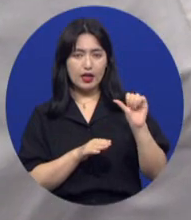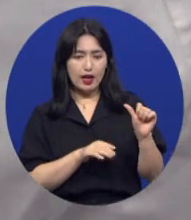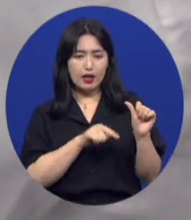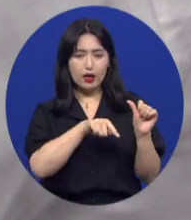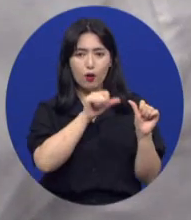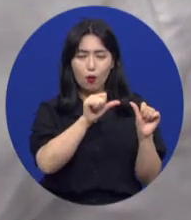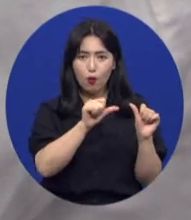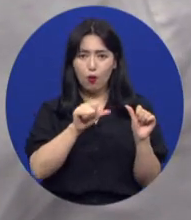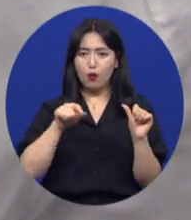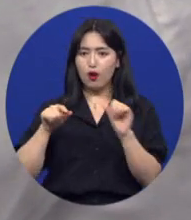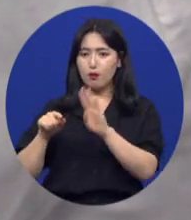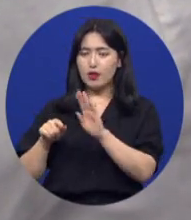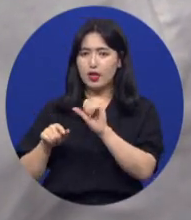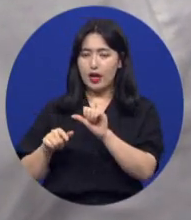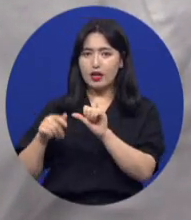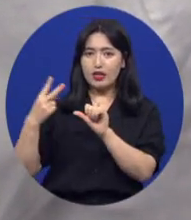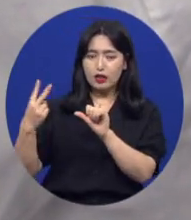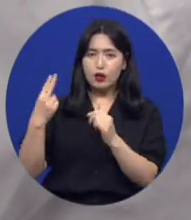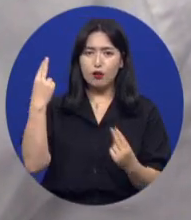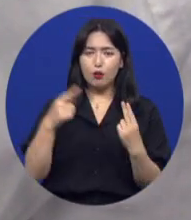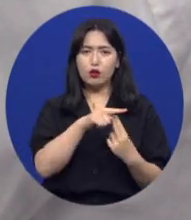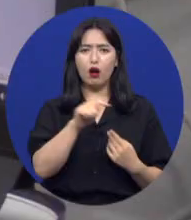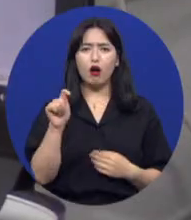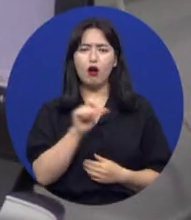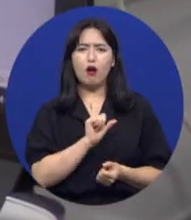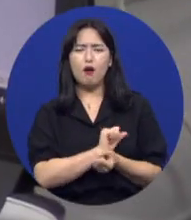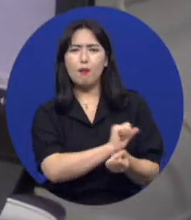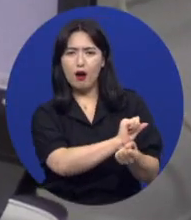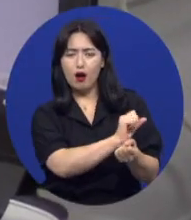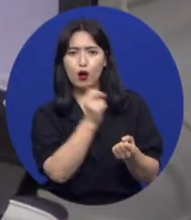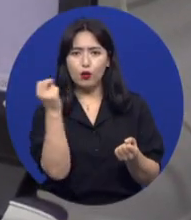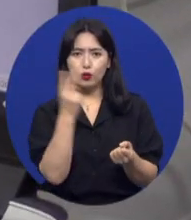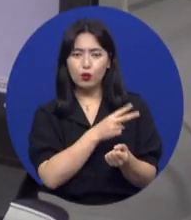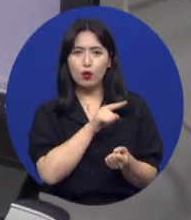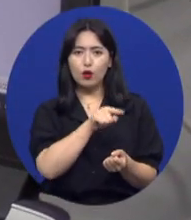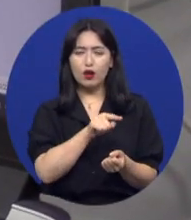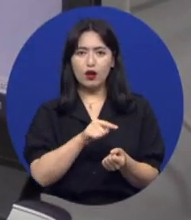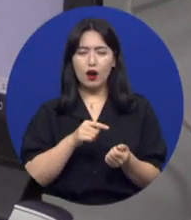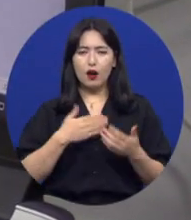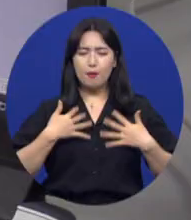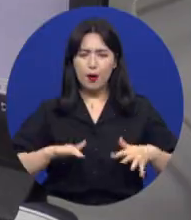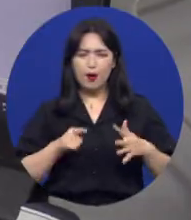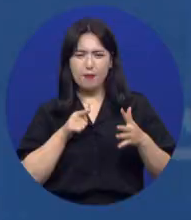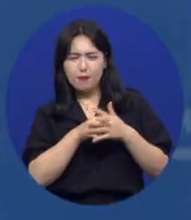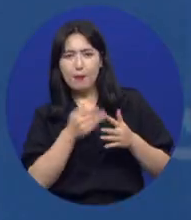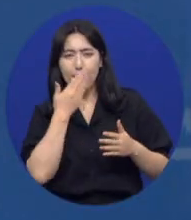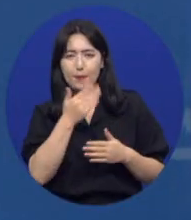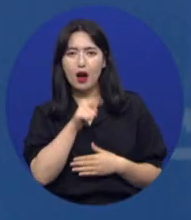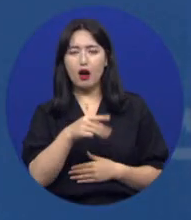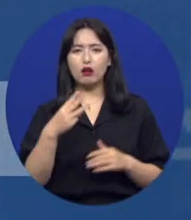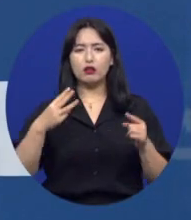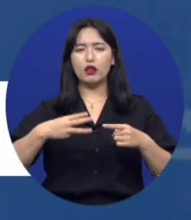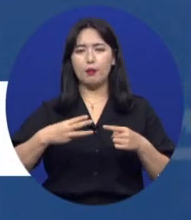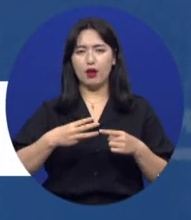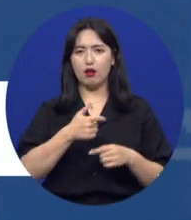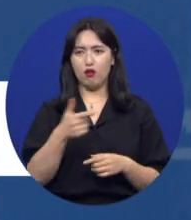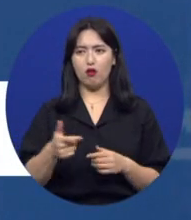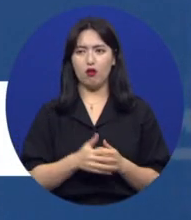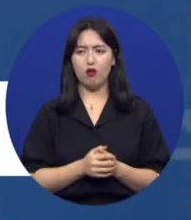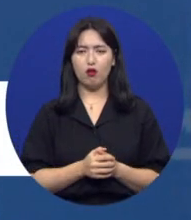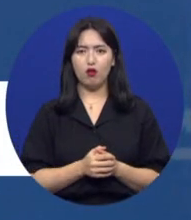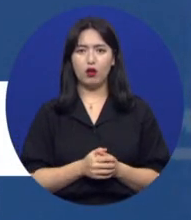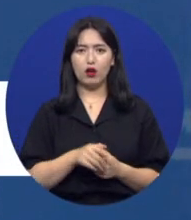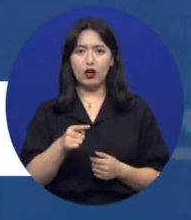35% 나 빠르고 면역 회피 력은 의 미끄럼 보다 3배 높은 것으로 알려졌습니다 으면 관광지 그